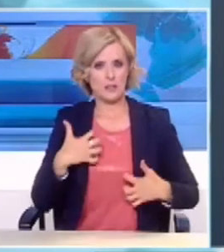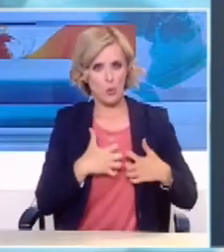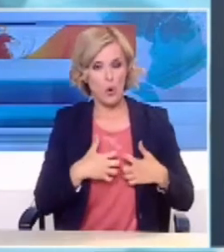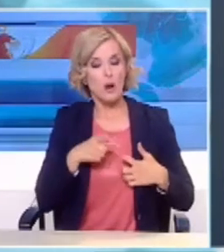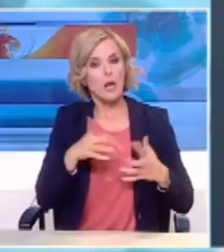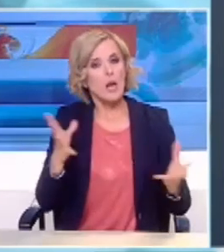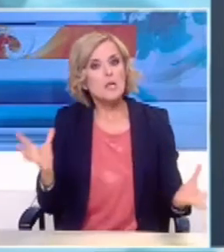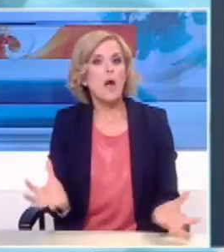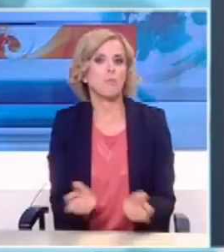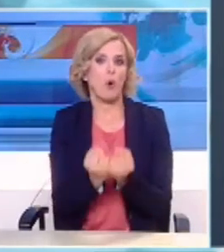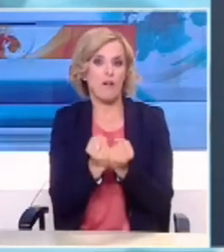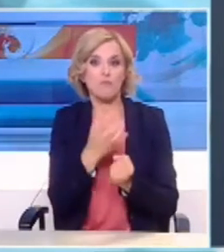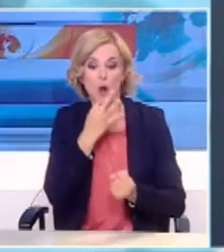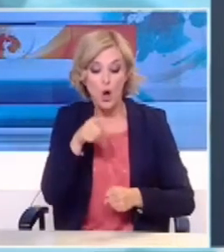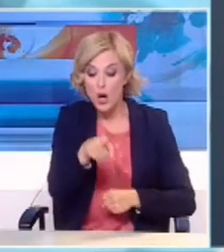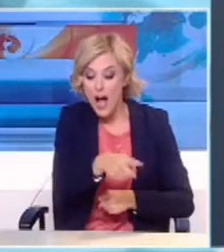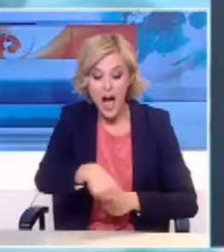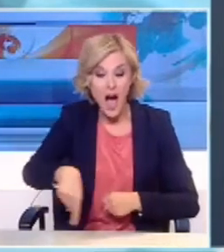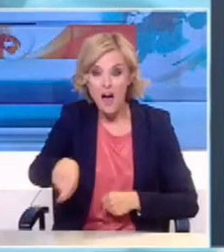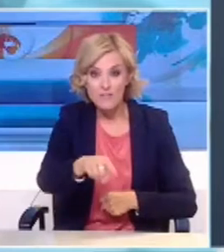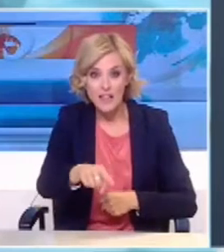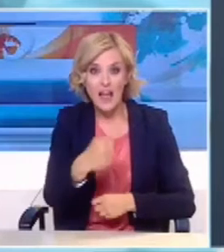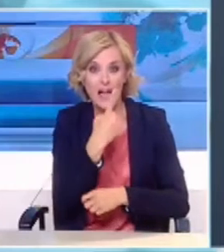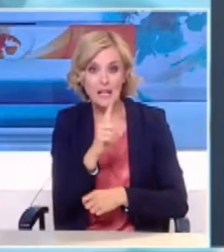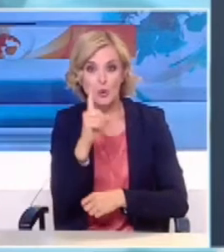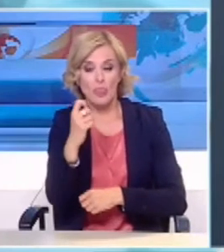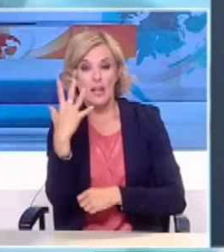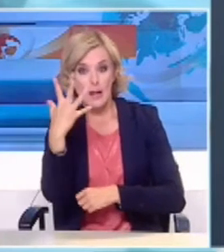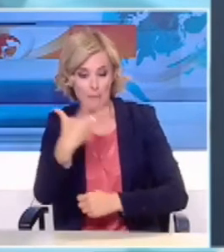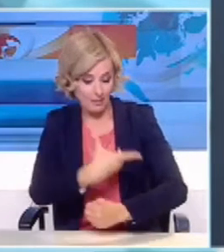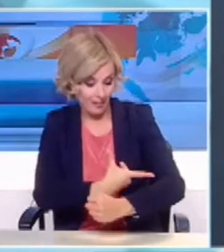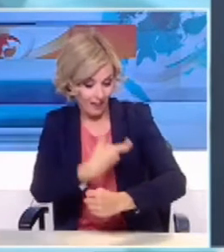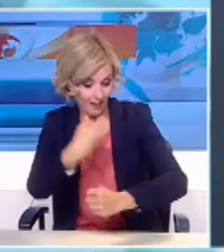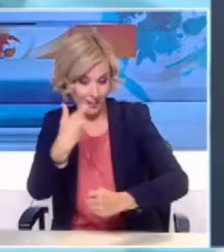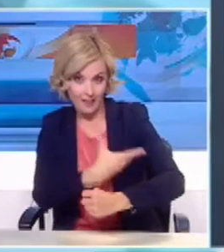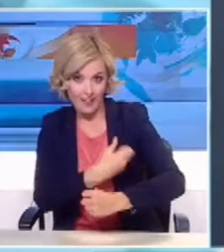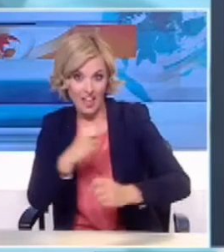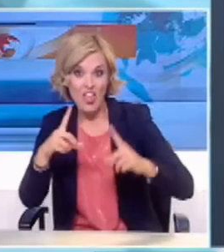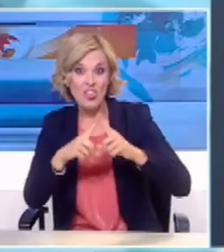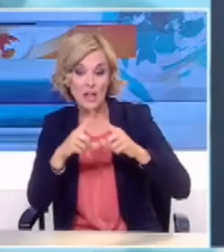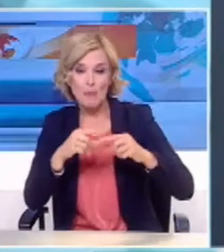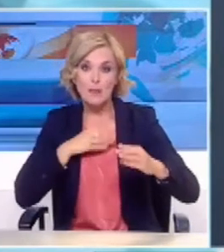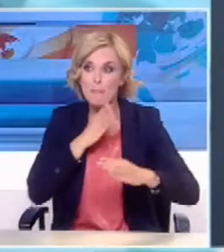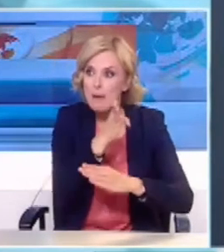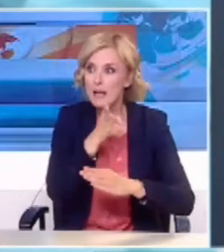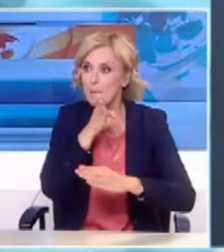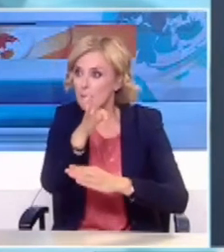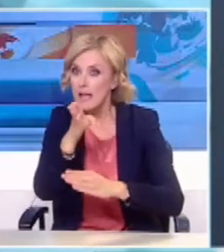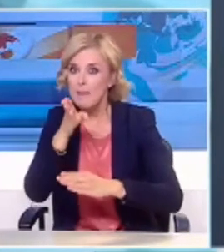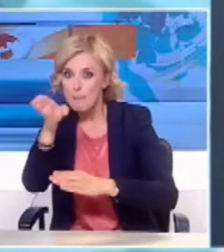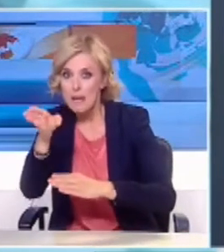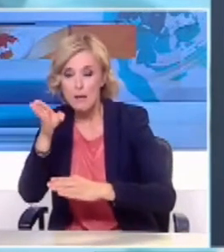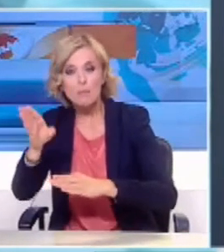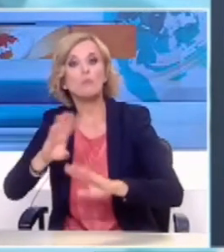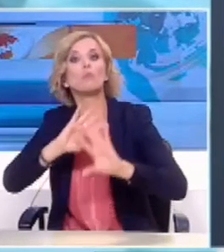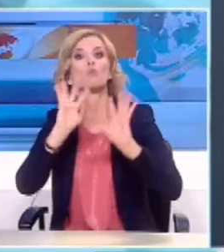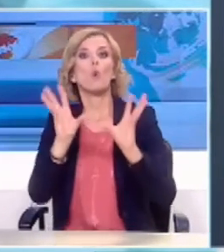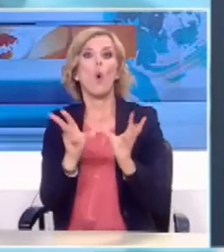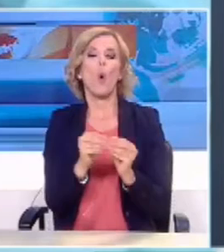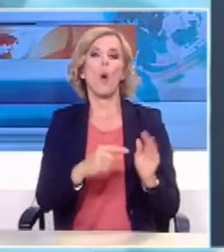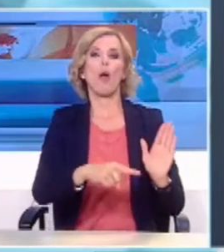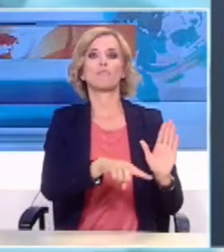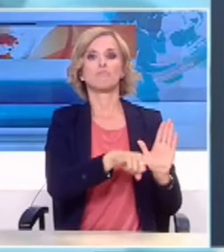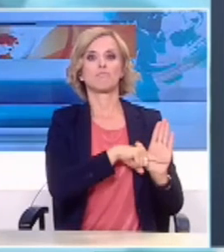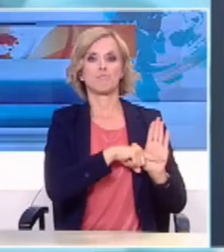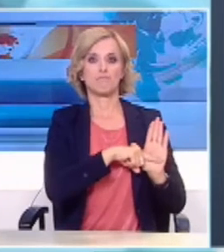ότι και τα 115 δείγματα που ελήφθησαν χθες πόρτα-πόρτα από τον οικισμό ήταν όλα αρνητικά. Θα ήθελα